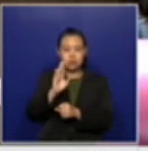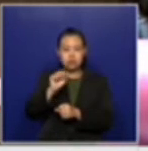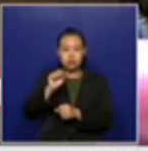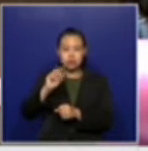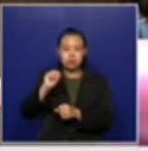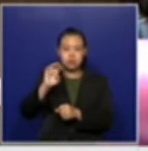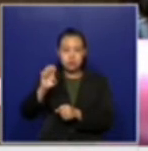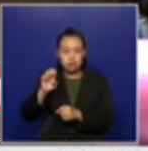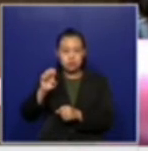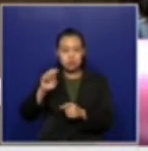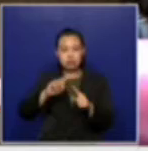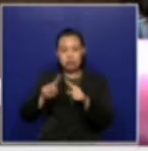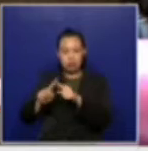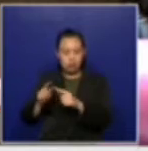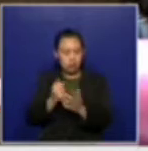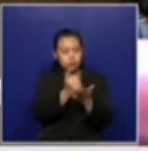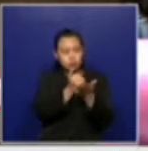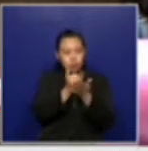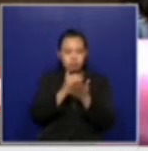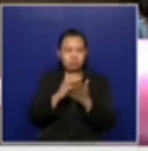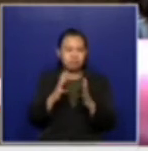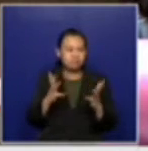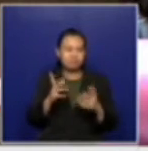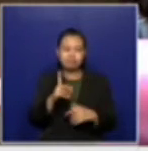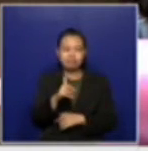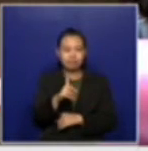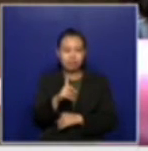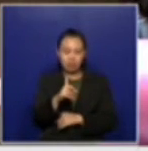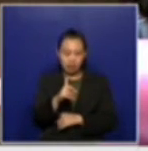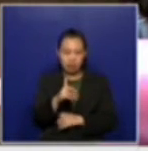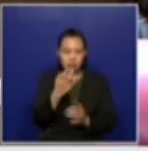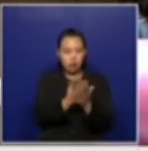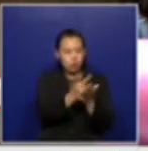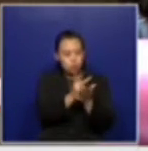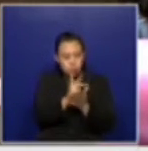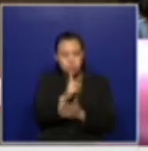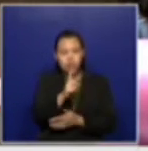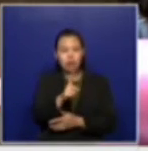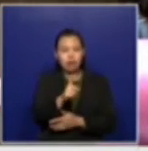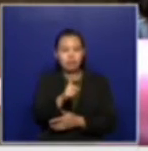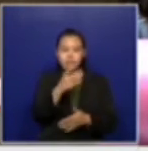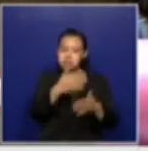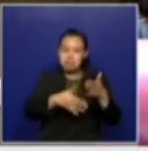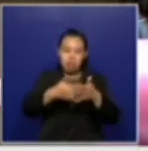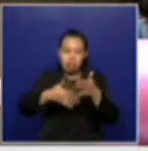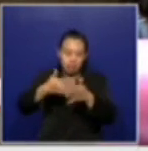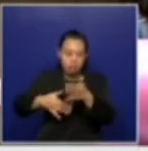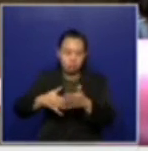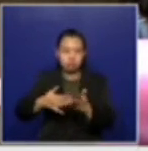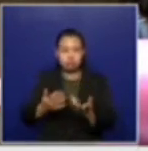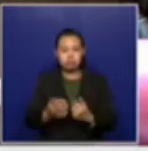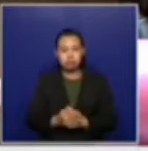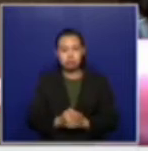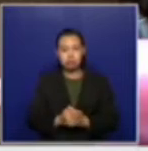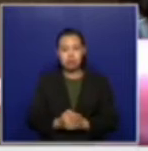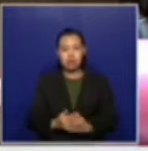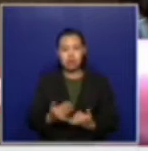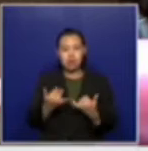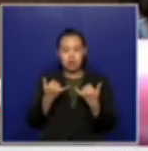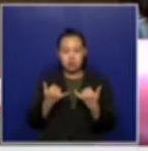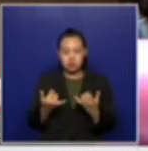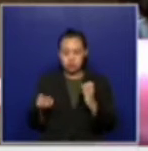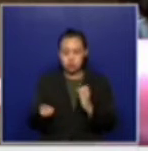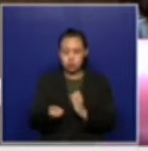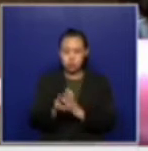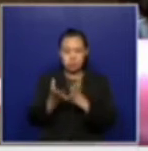ได้ท่านประธานครับวิกฤตครั้งนี้รุนแรงกว่าวิกฤตการต้มยำกุ้งในปี2540หลายเท่า